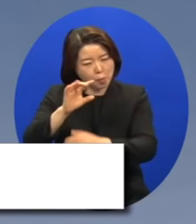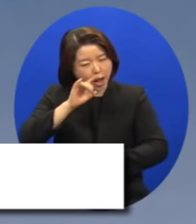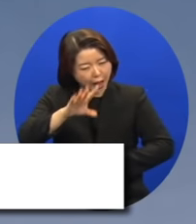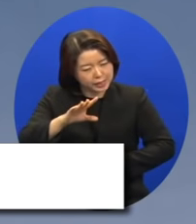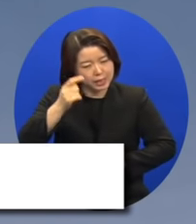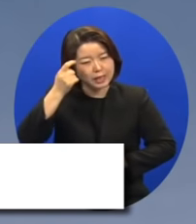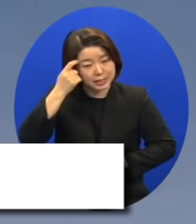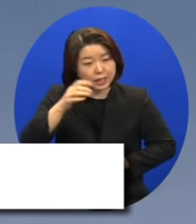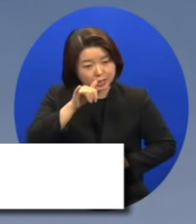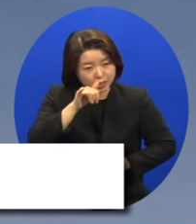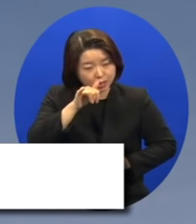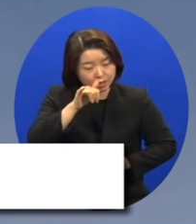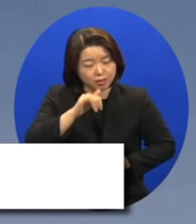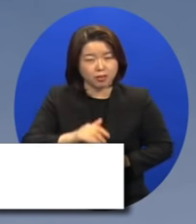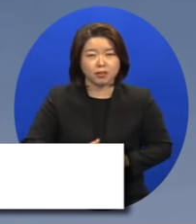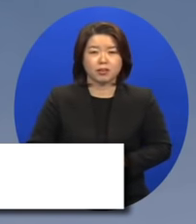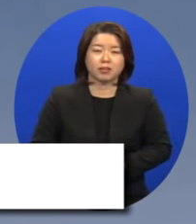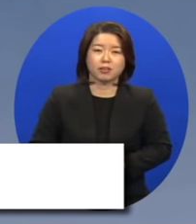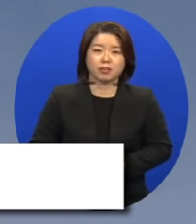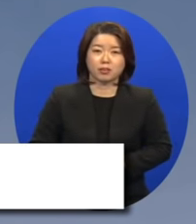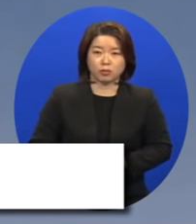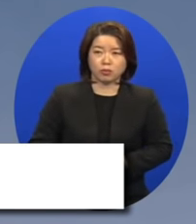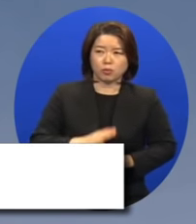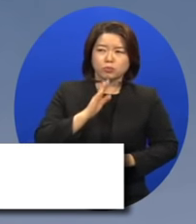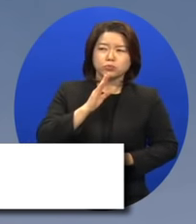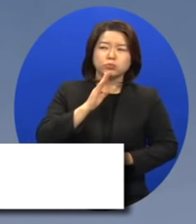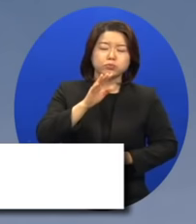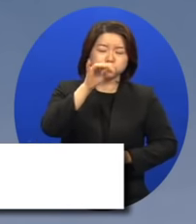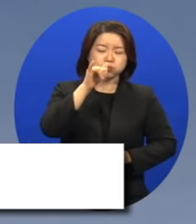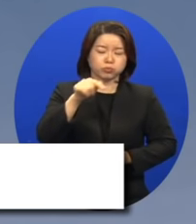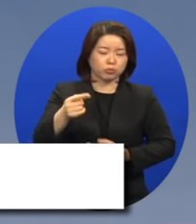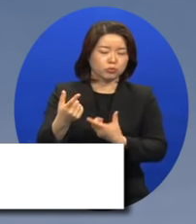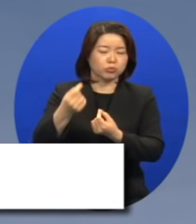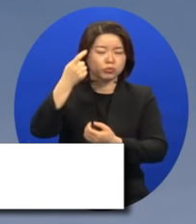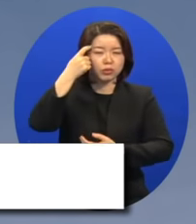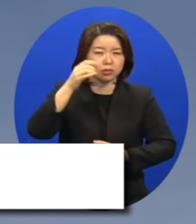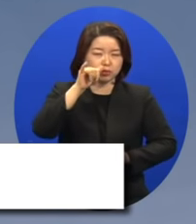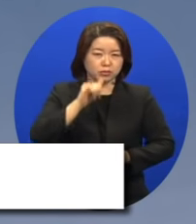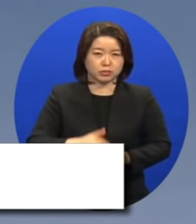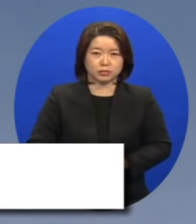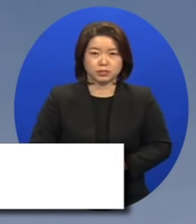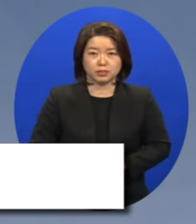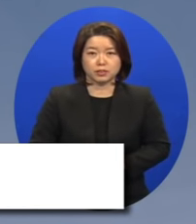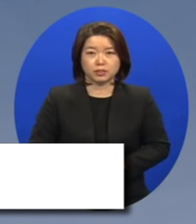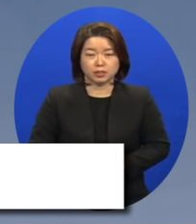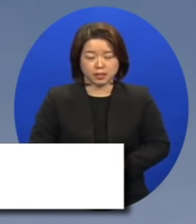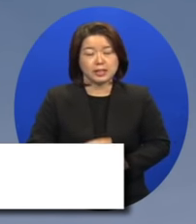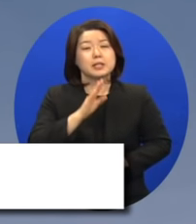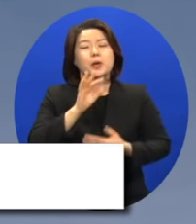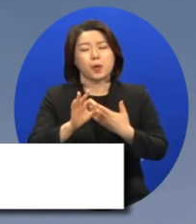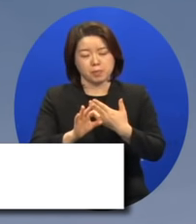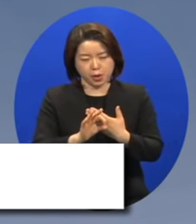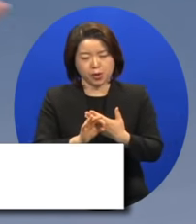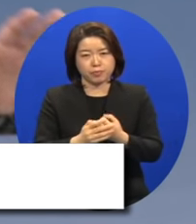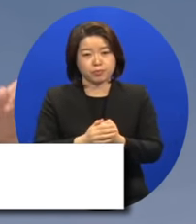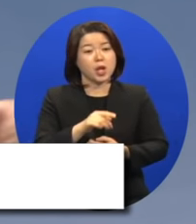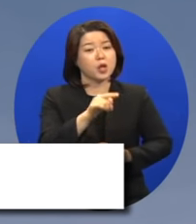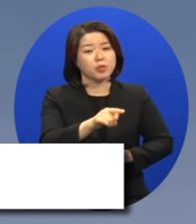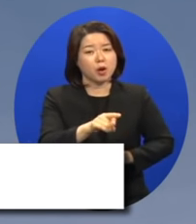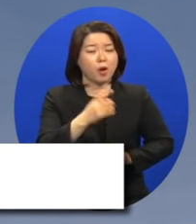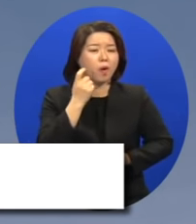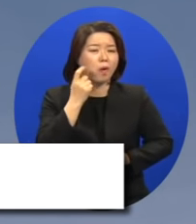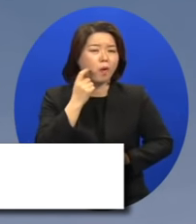그걸보면안된다는생각이들었어?""응,당연히 그런생각도들었지.""그럼